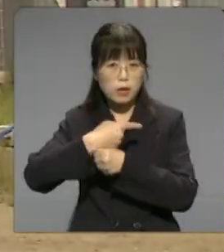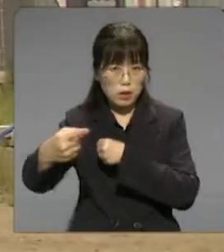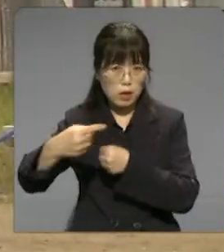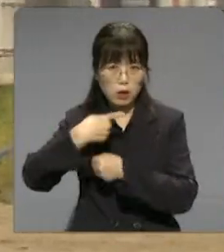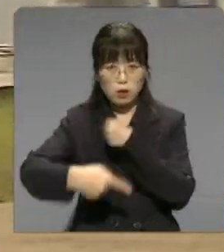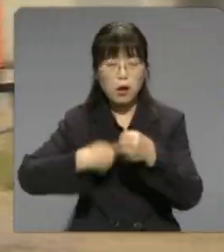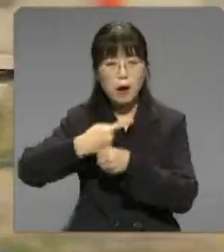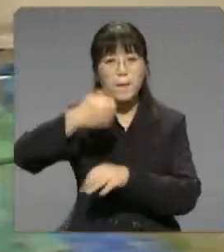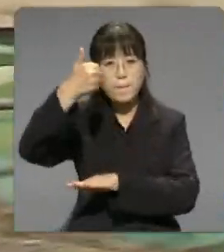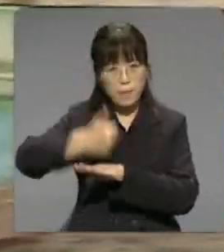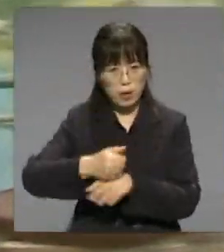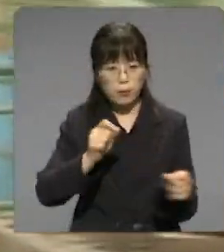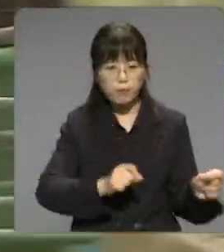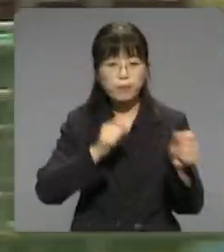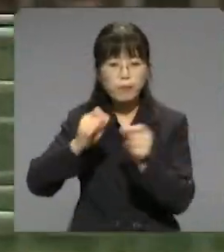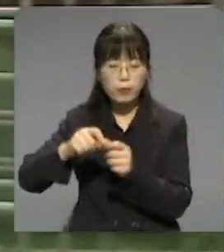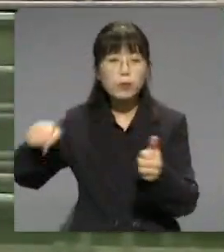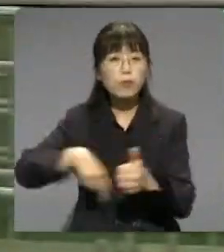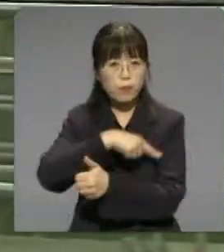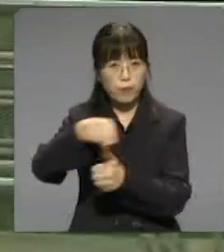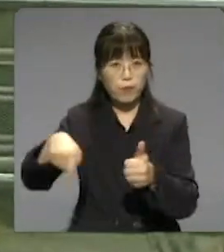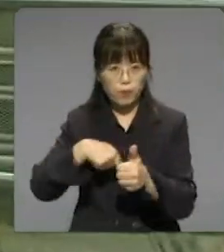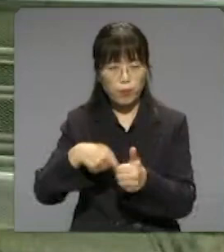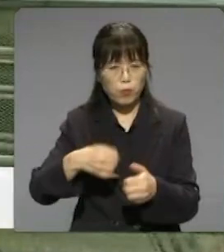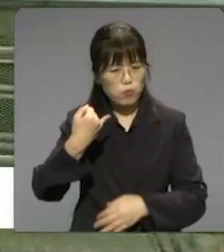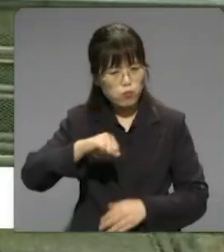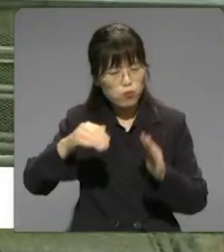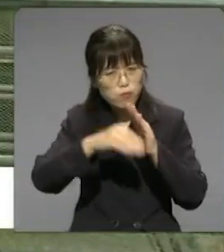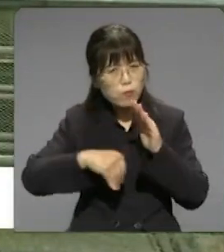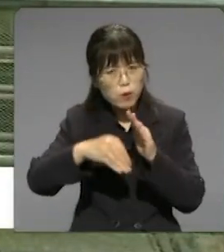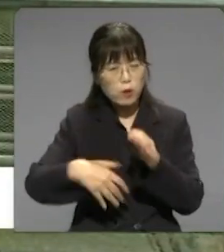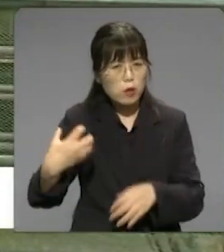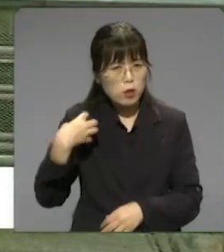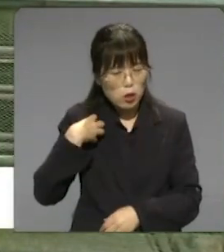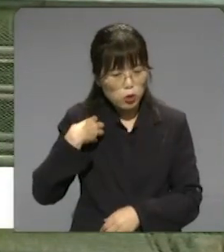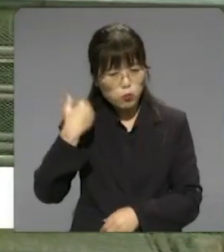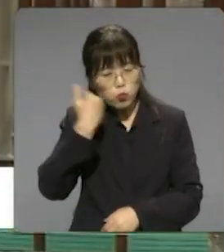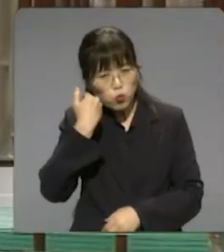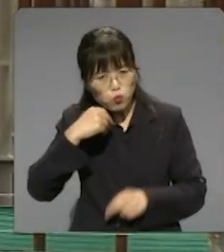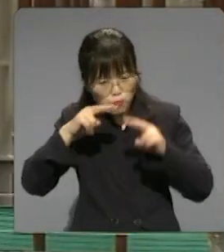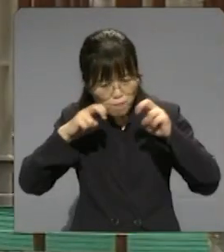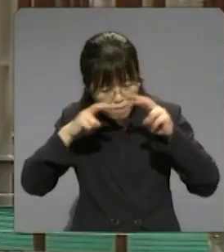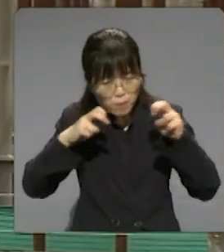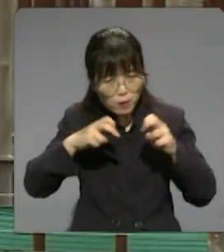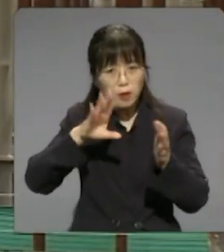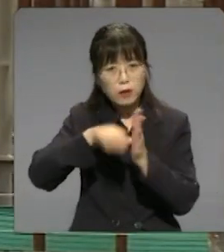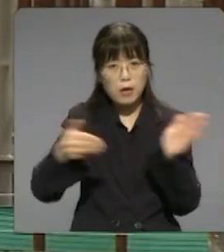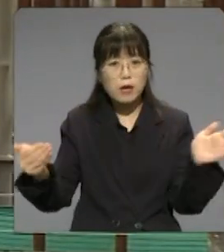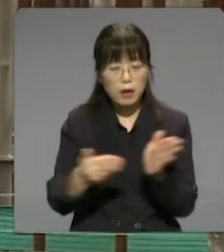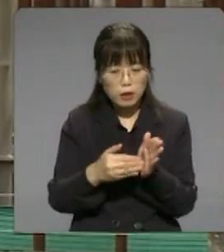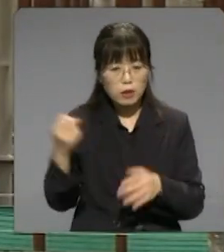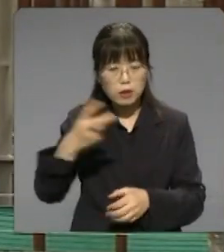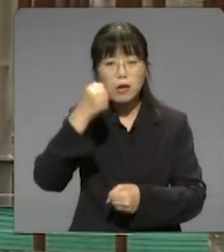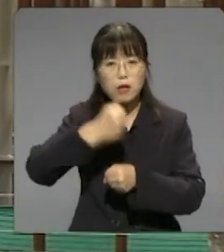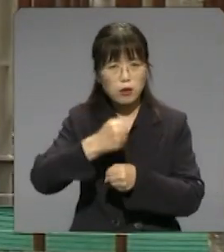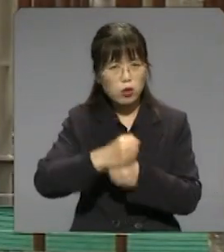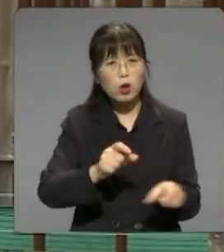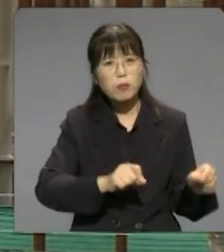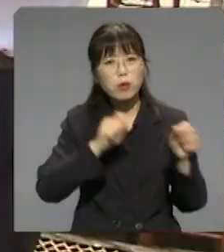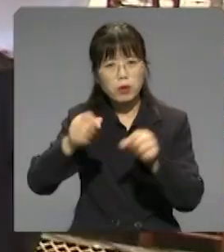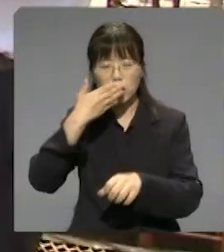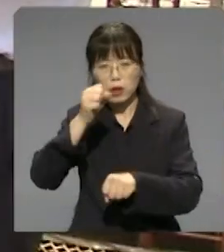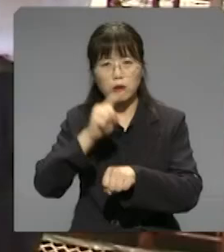내년 연말로 미룬 상황. 부실 시공의 책임 소재가 밝혀질 때까지 재시공이